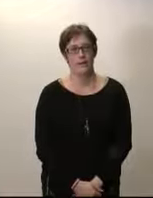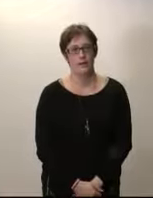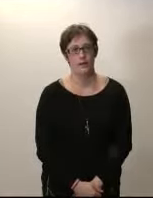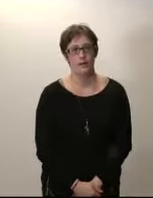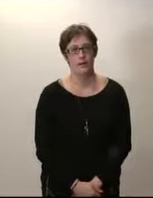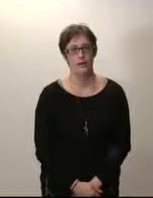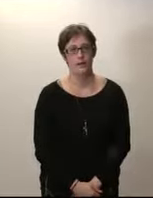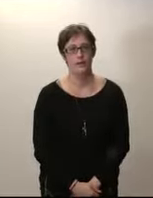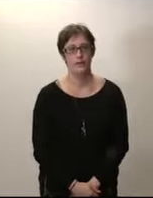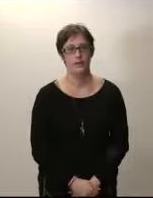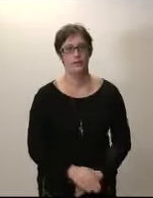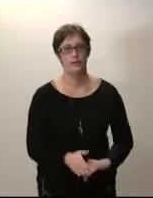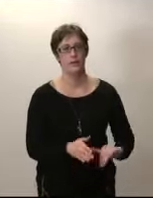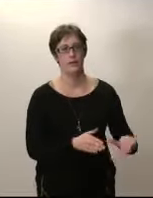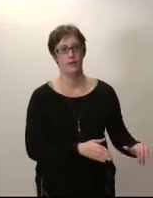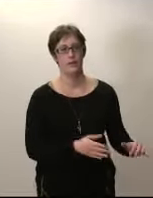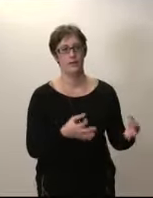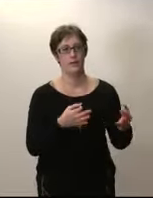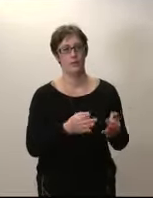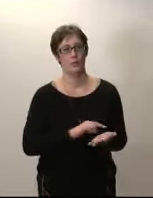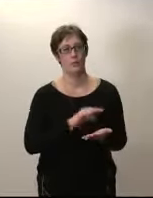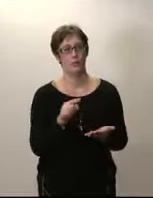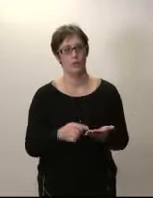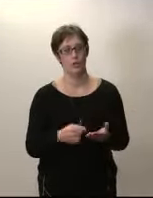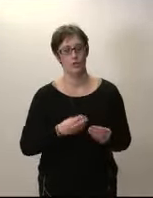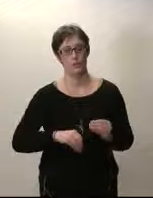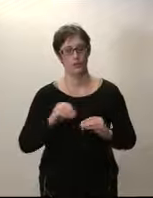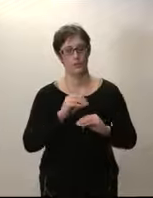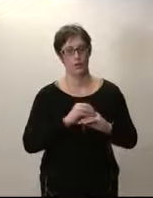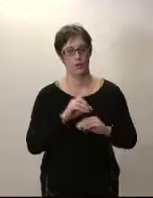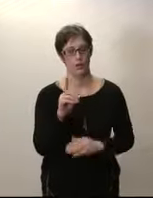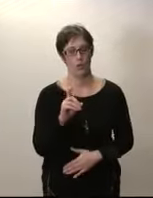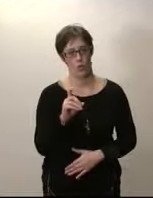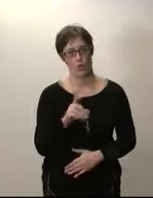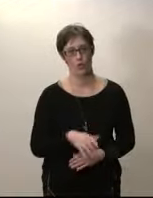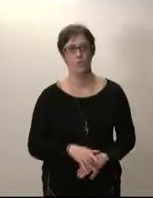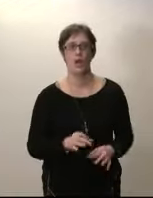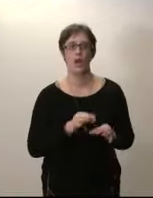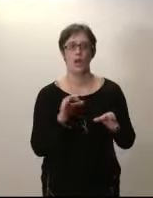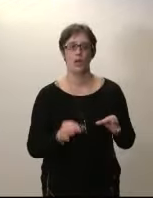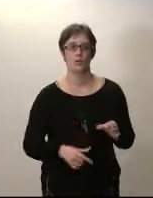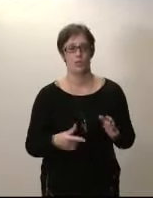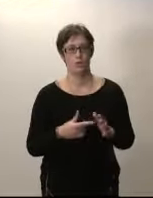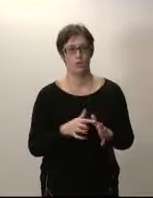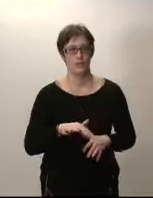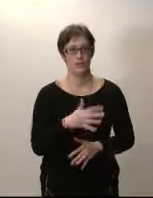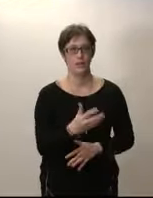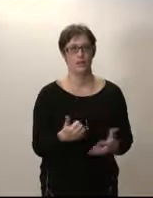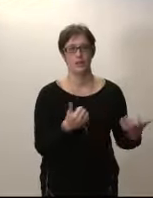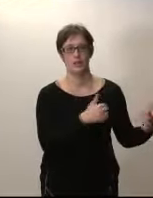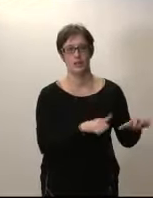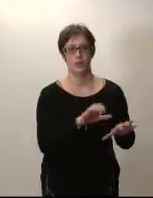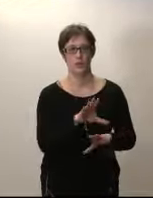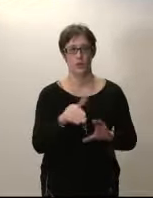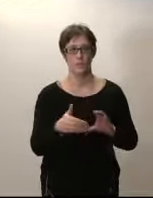budgets. Budget supplémentaire de l'eau. Donc nous avions un résultat de 2015 de 605 000